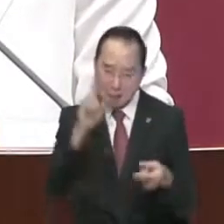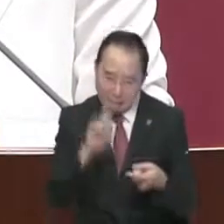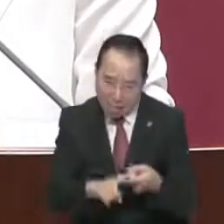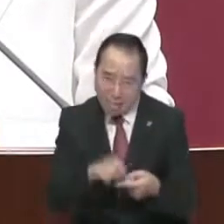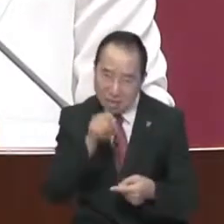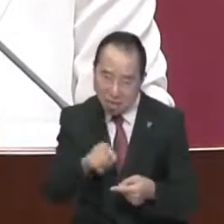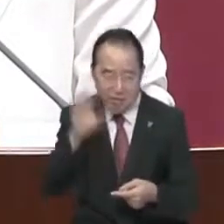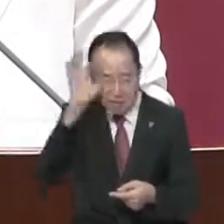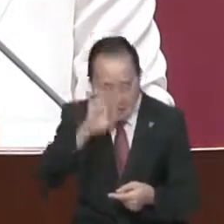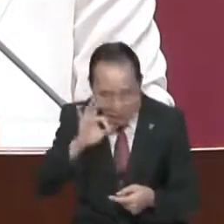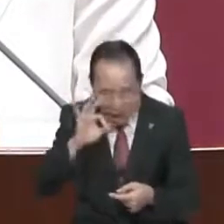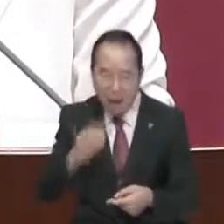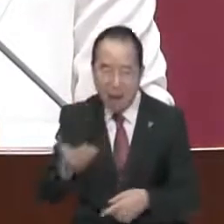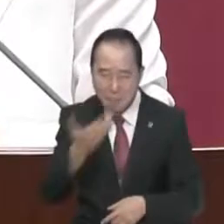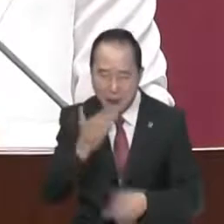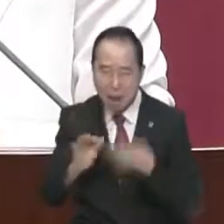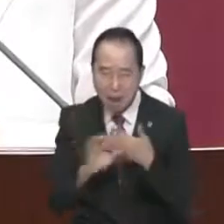그래서 가능하면